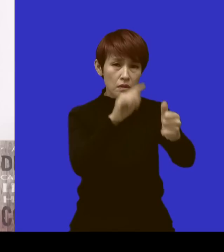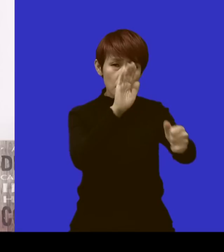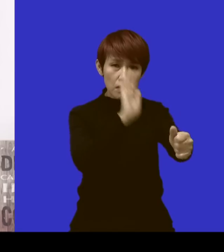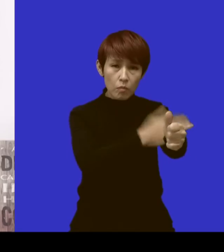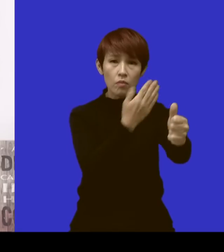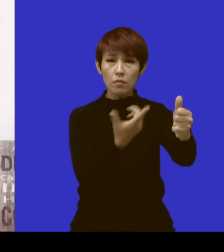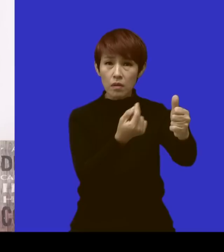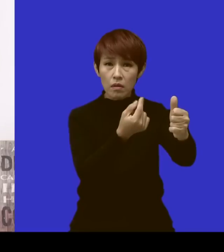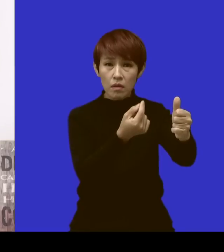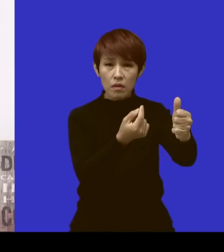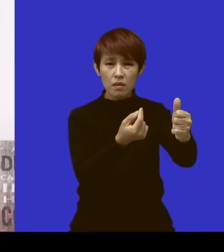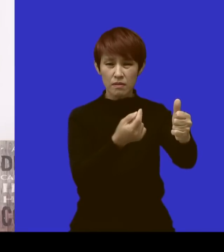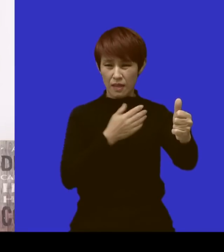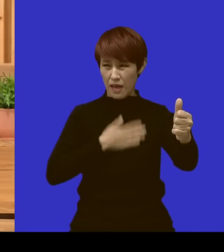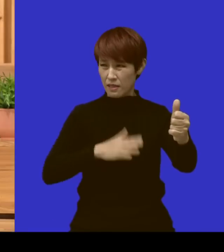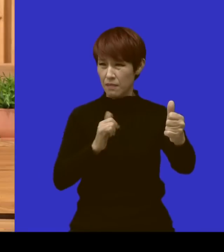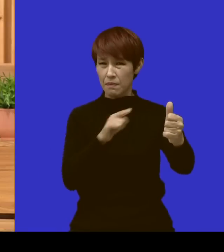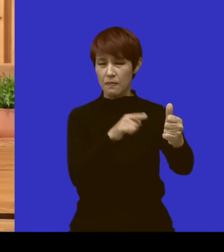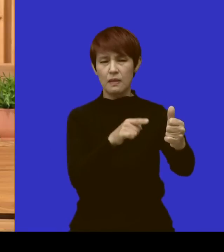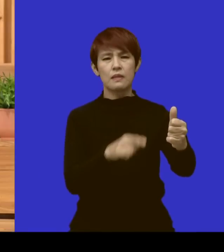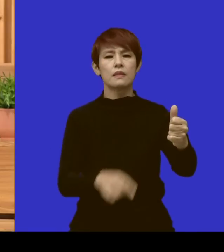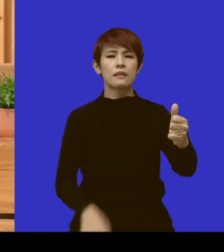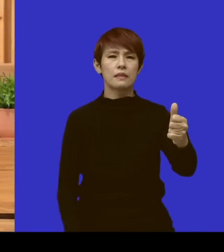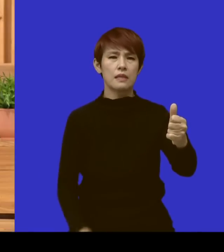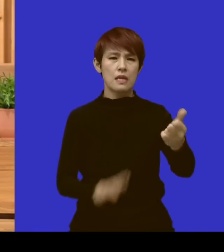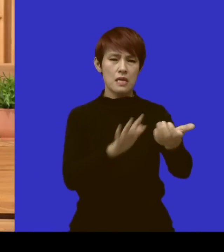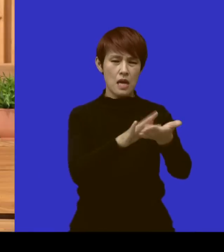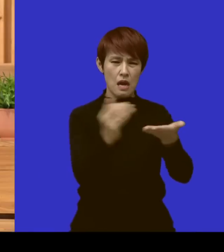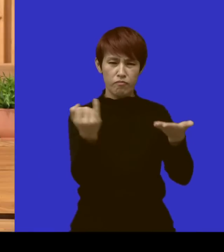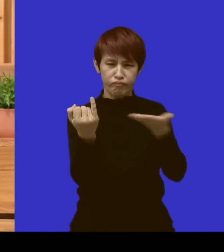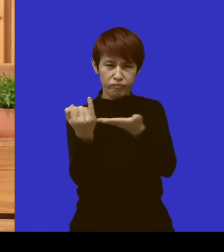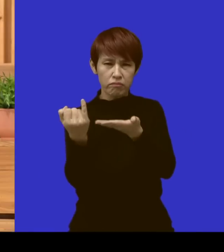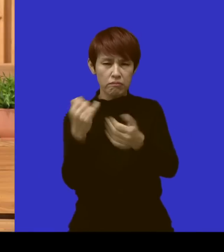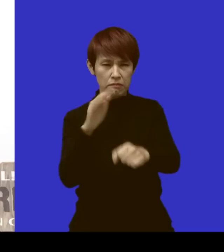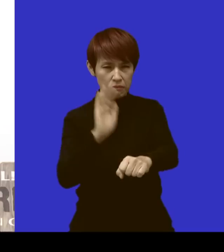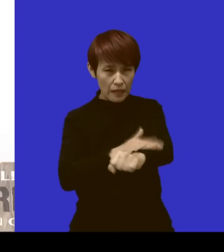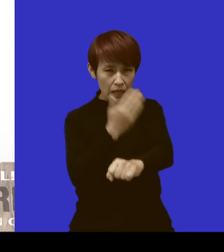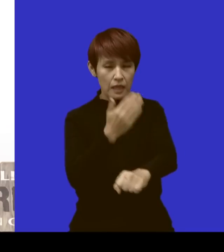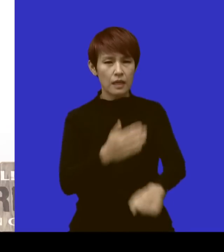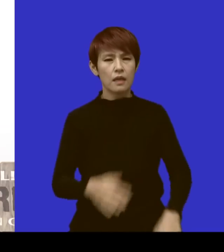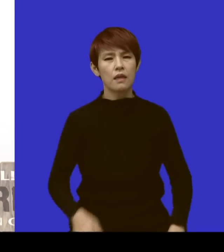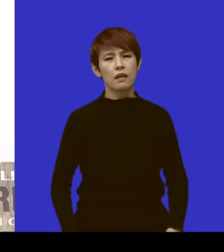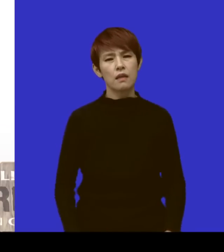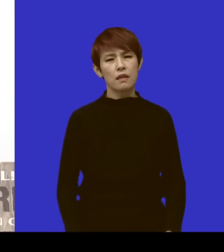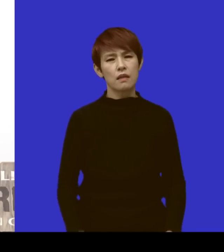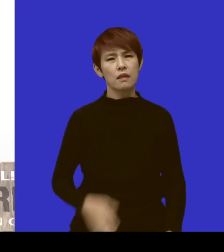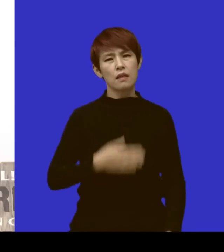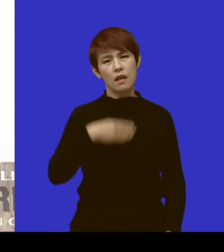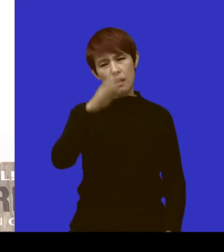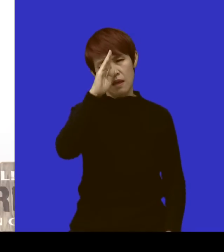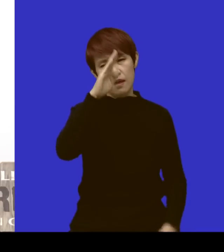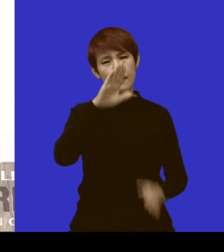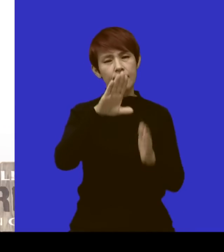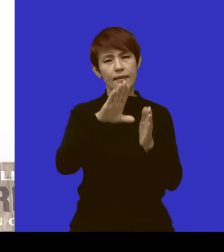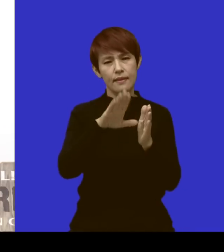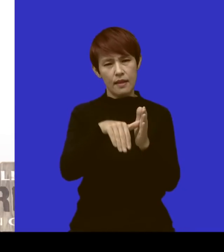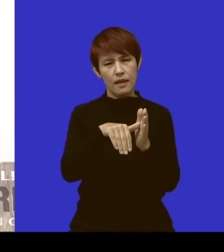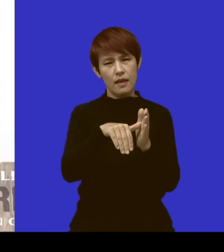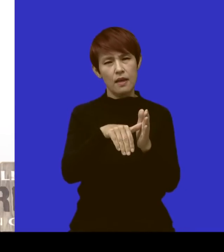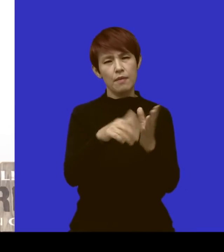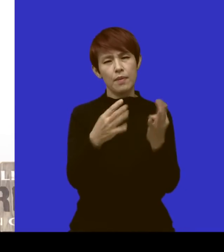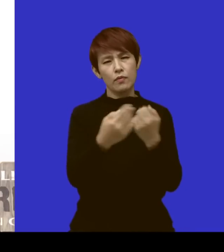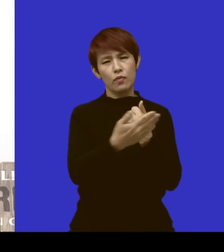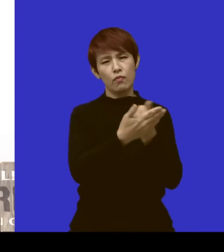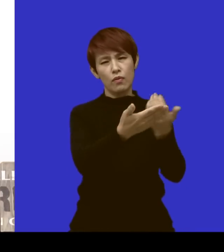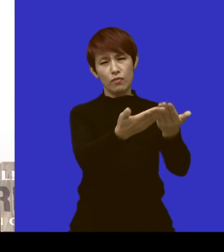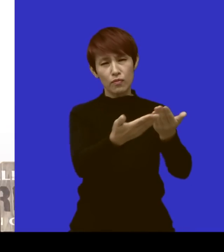지인이에요? 네. 아, 지인이 준 한약이라서. 저를 너무나 아. 제가 특히 저 아팠을 때 예. 도움을